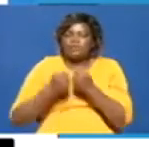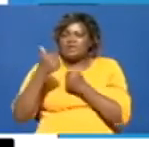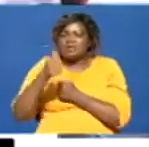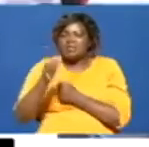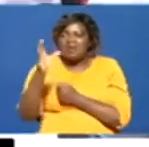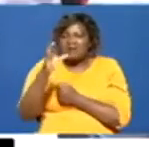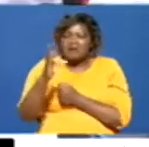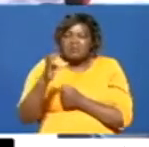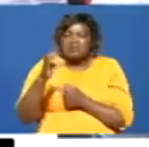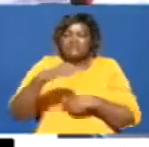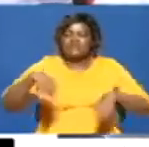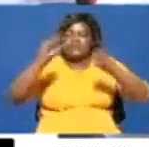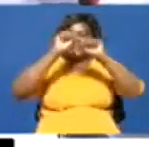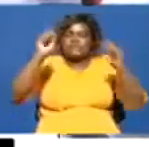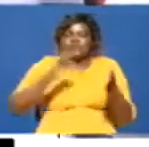urais.